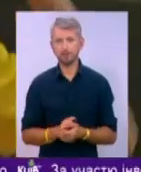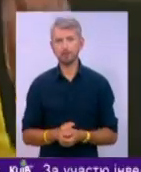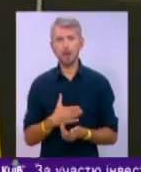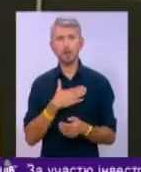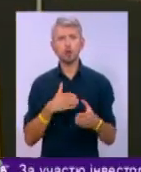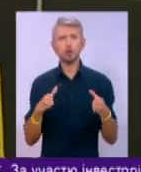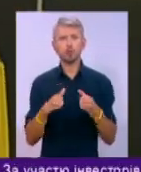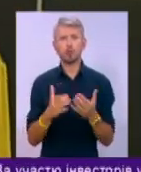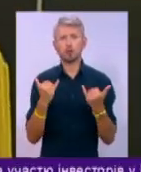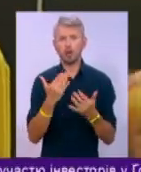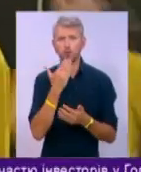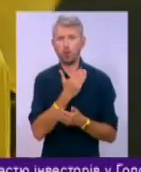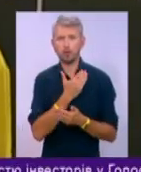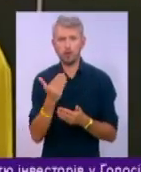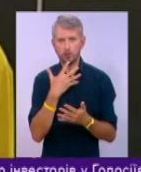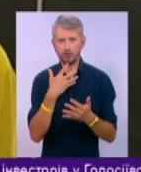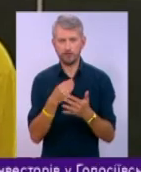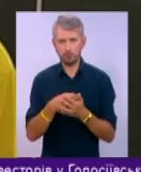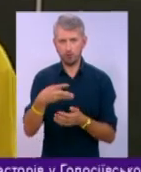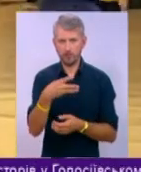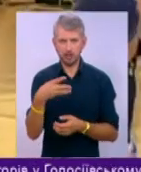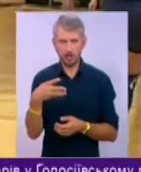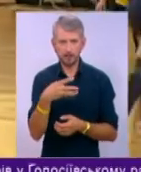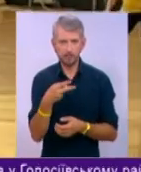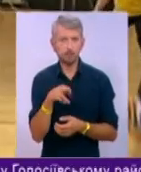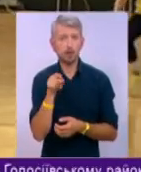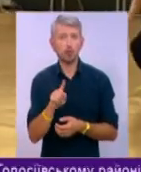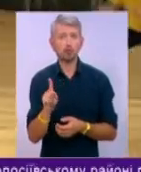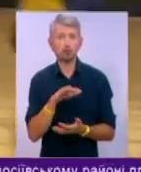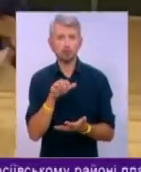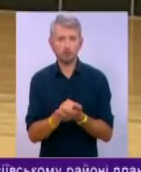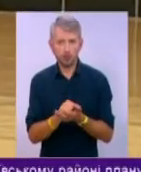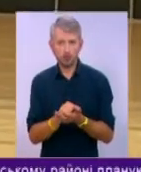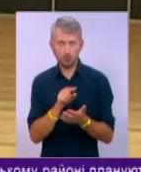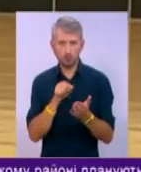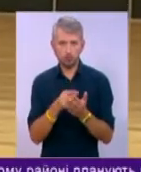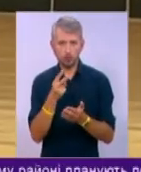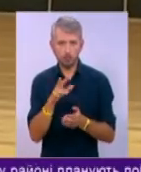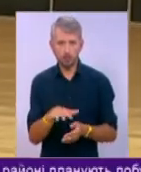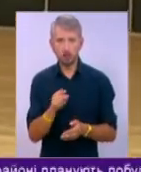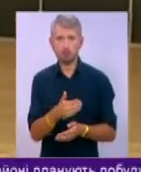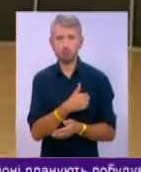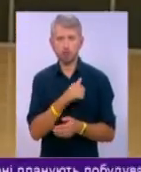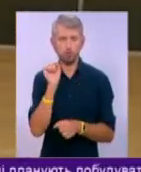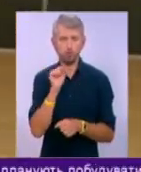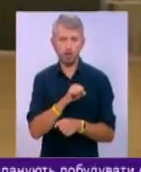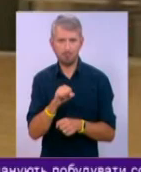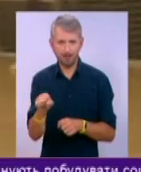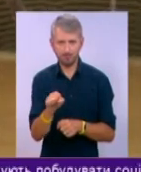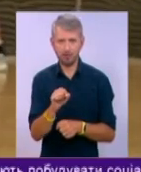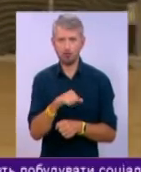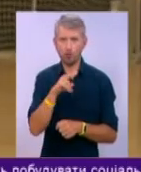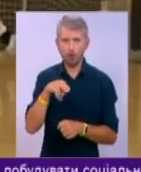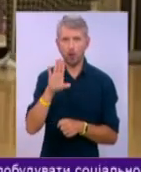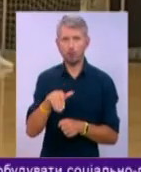Підопічні Бориса Чижова наразі останні у своєму квартеті. Для того, щоб посісти прохідне друге місце, їм бажано перемагати і Норвегію,